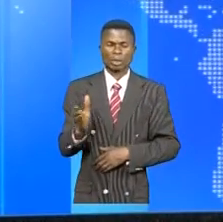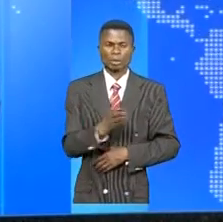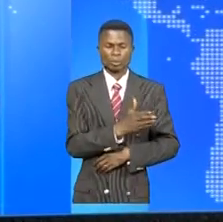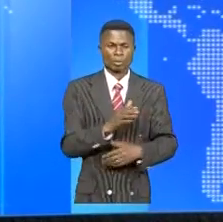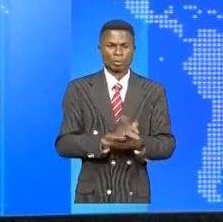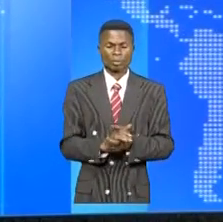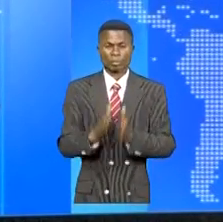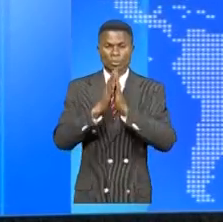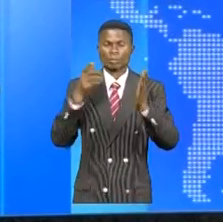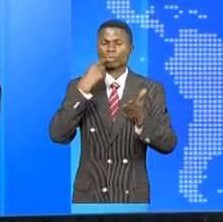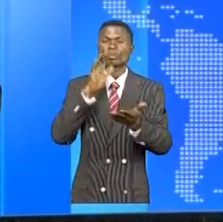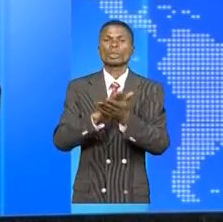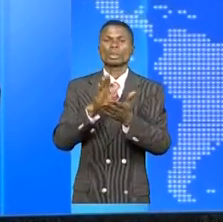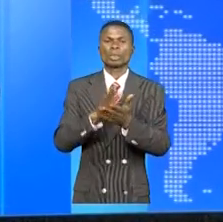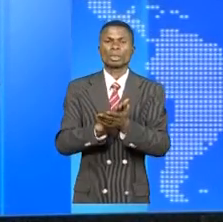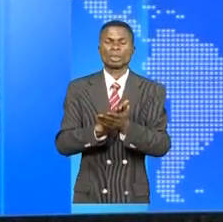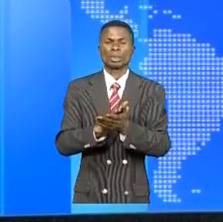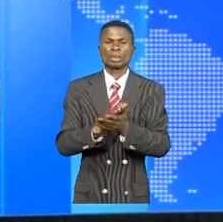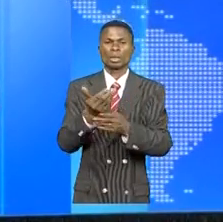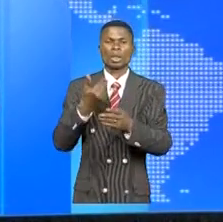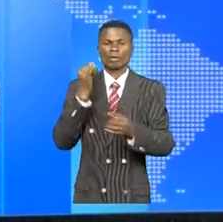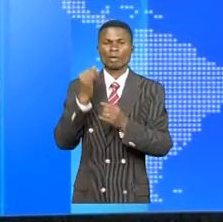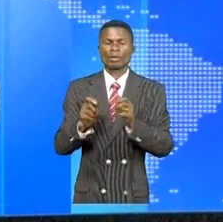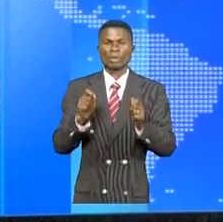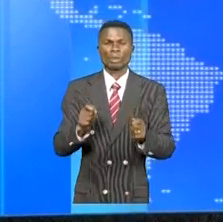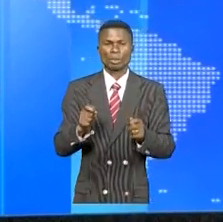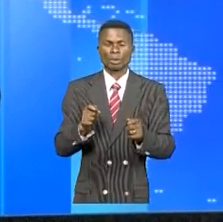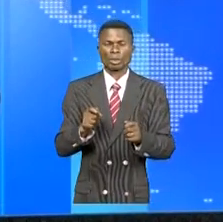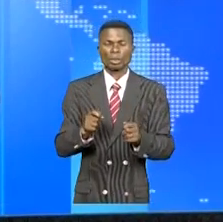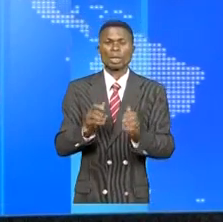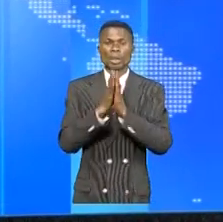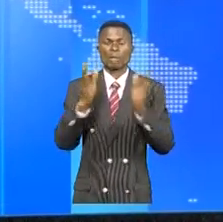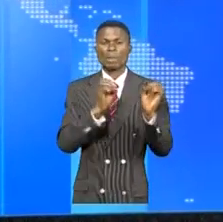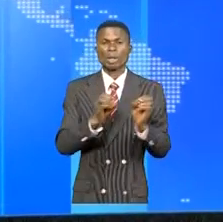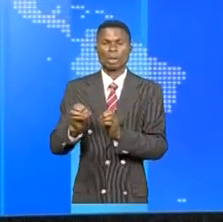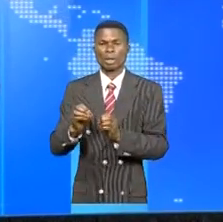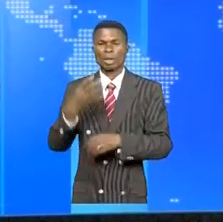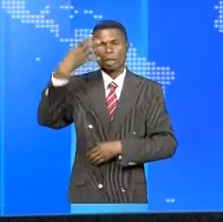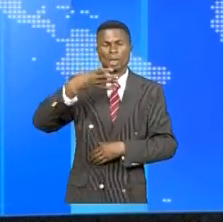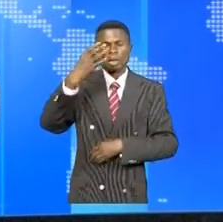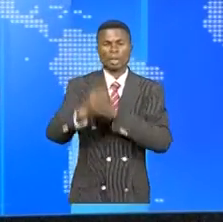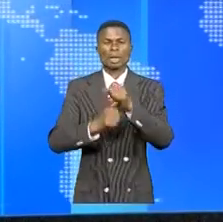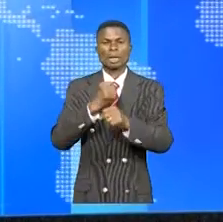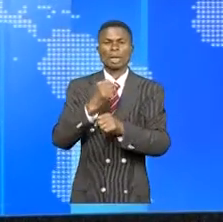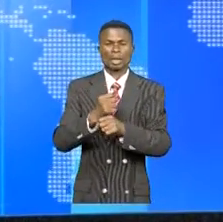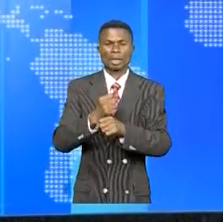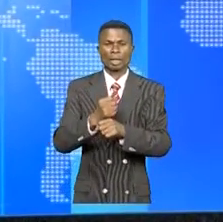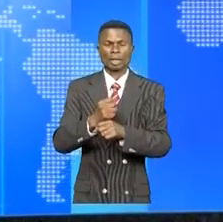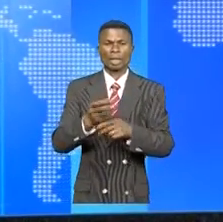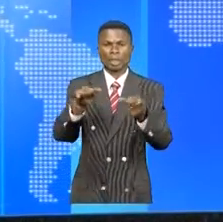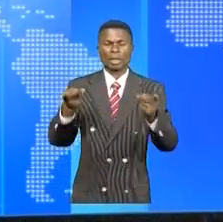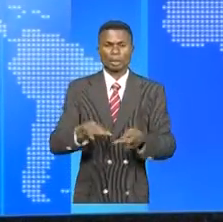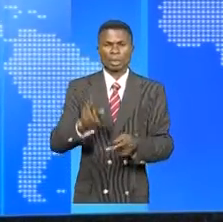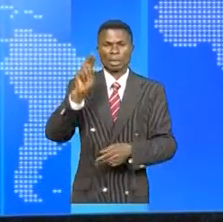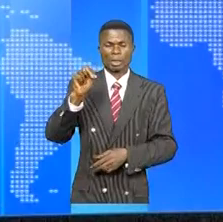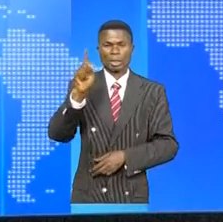Et cette messe d'action de grâce, avant de terminer ce journal, elle est commémorée à l'occasion du 4e anniversaire du site Nzete